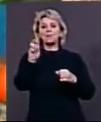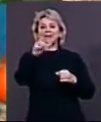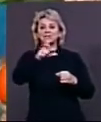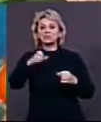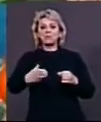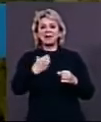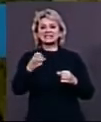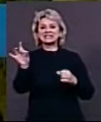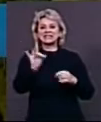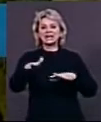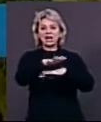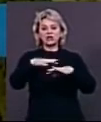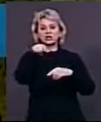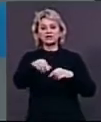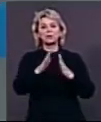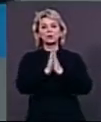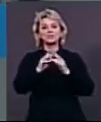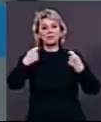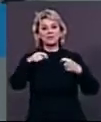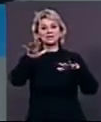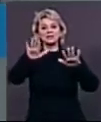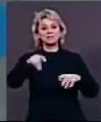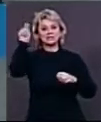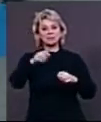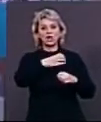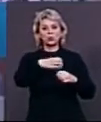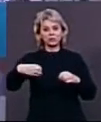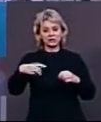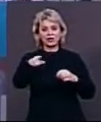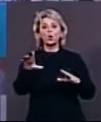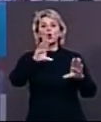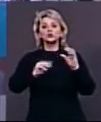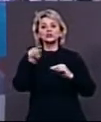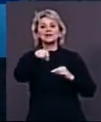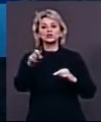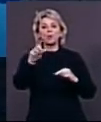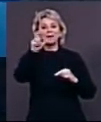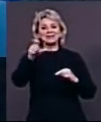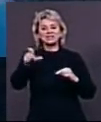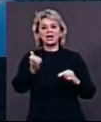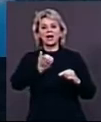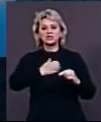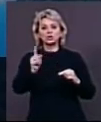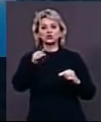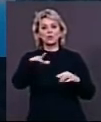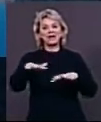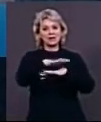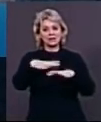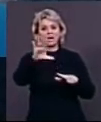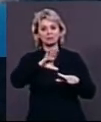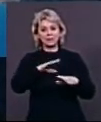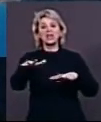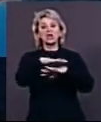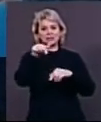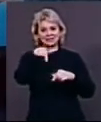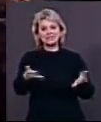Батайчане боятся за центральный рынок. По просьбе продавцов на место приехал губернатор. Учитывая, что батайчане хотят, чтобы рынок был,